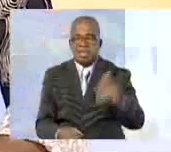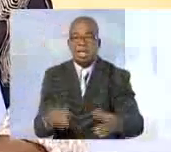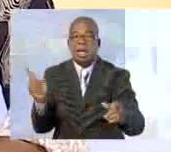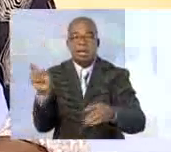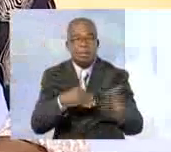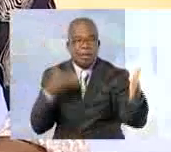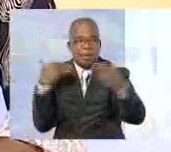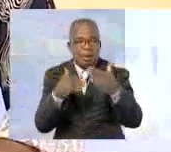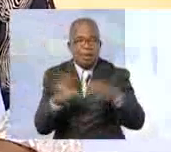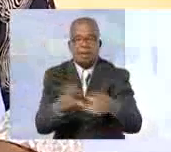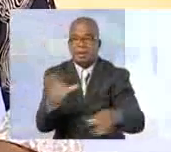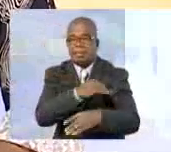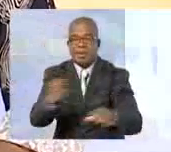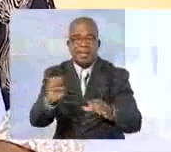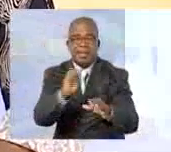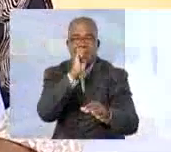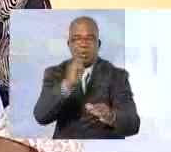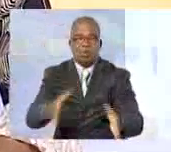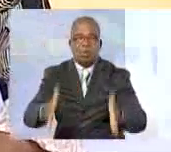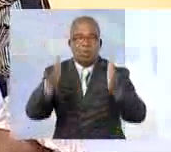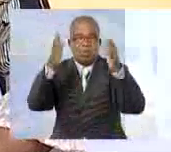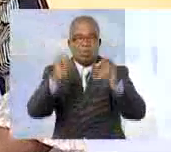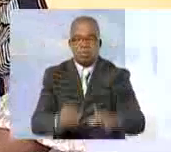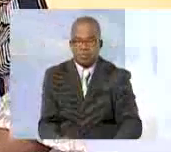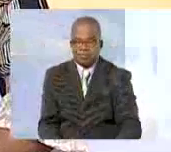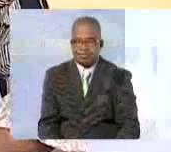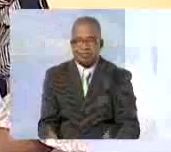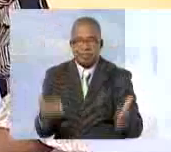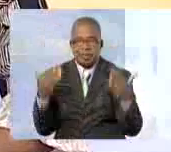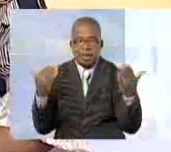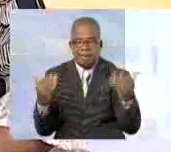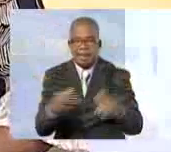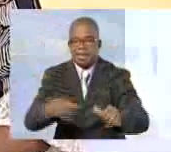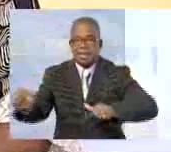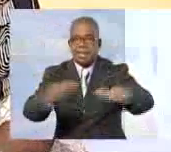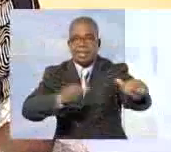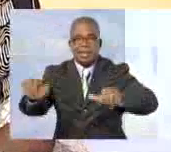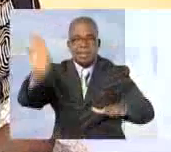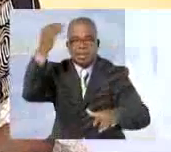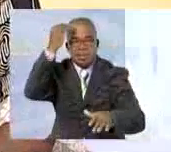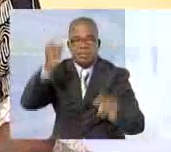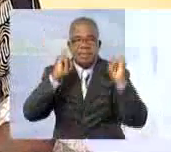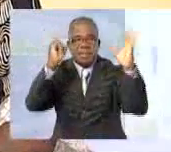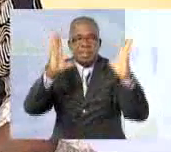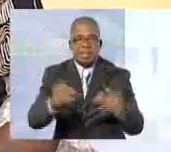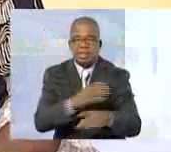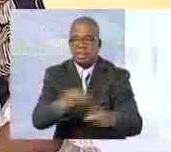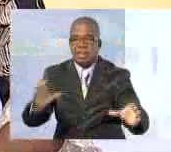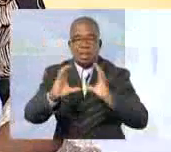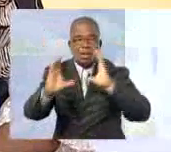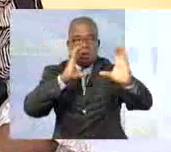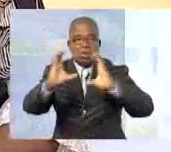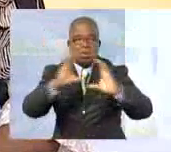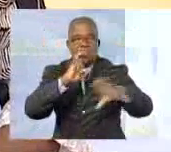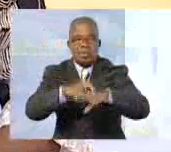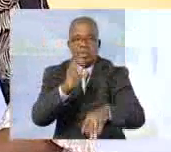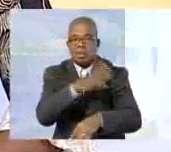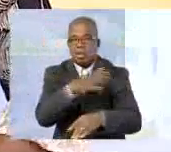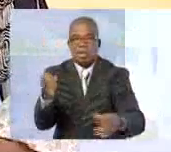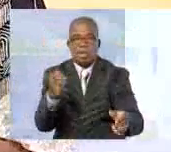La présence de tous est vivement souhaitée. À présent, les activités du ministre ivoirien de la communication et